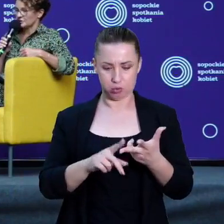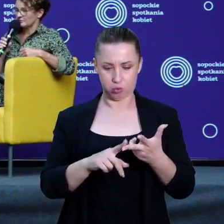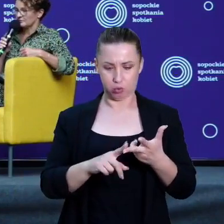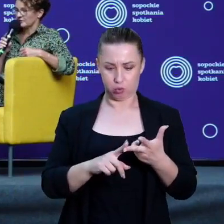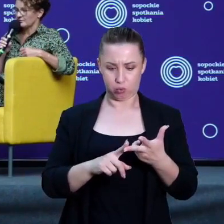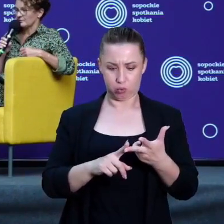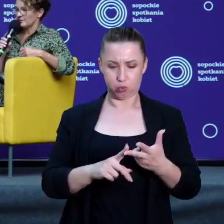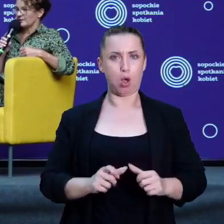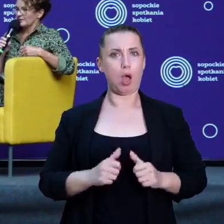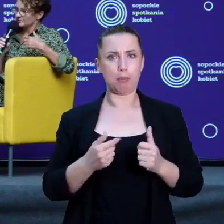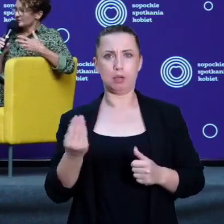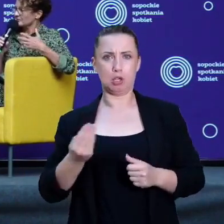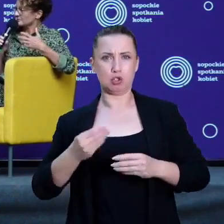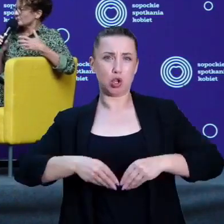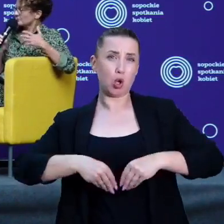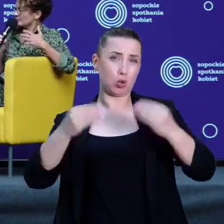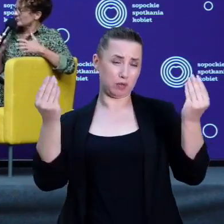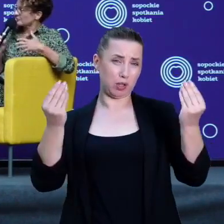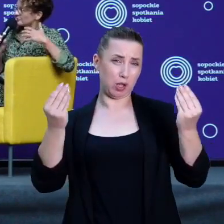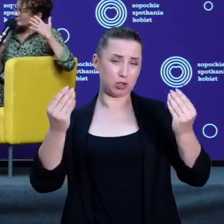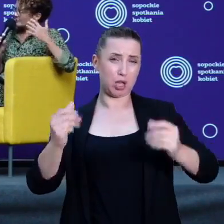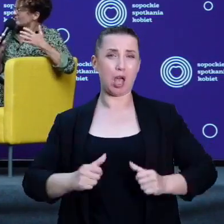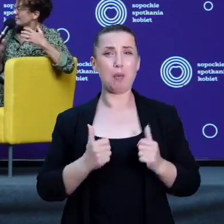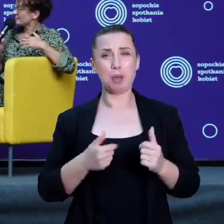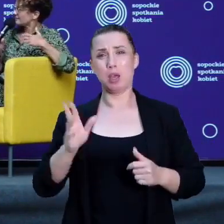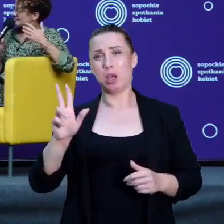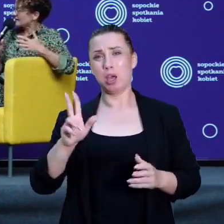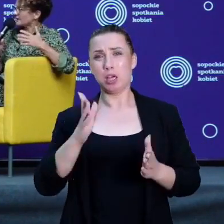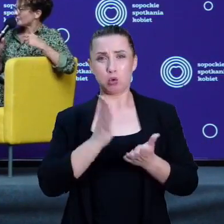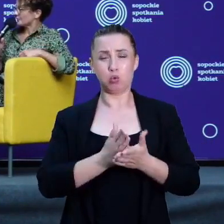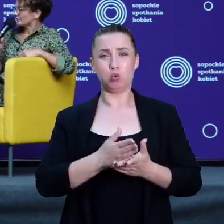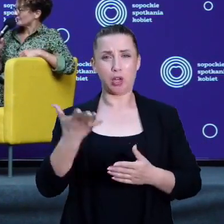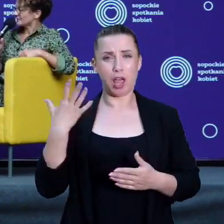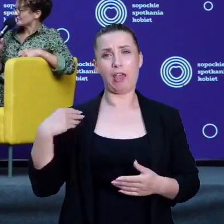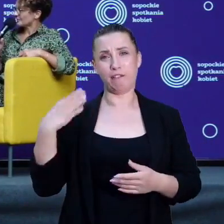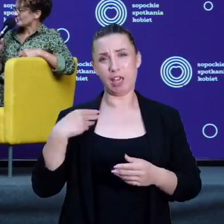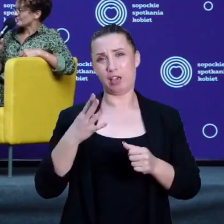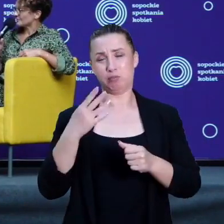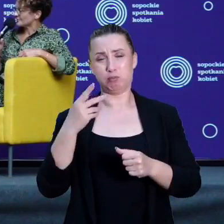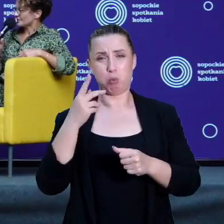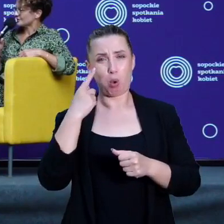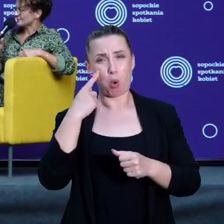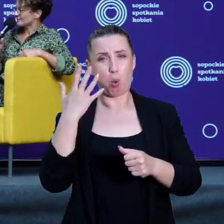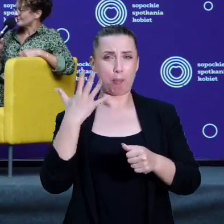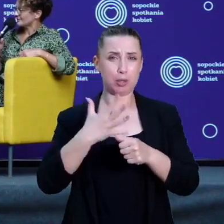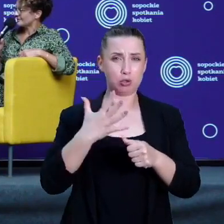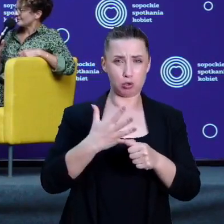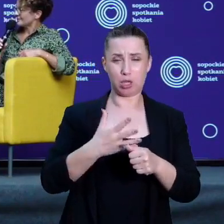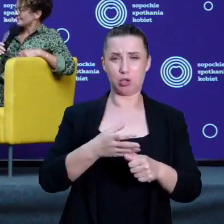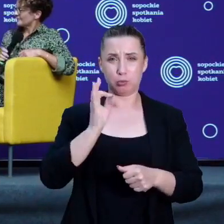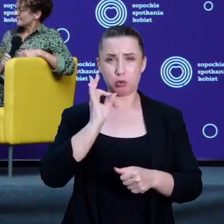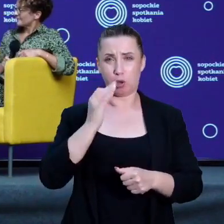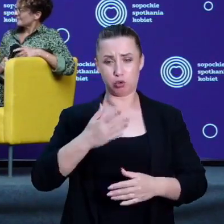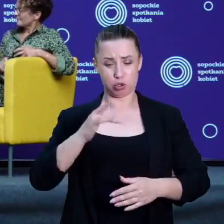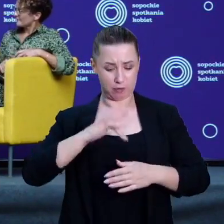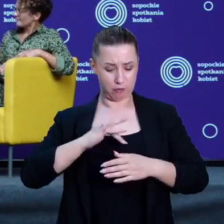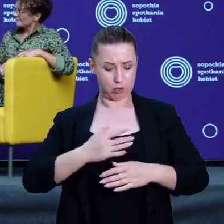tym dojrzałym wieku być taką osobą spełnioną, która chce dalej podążać swoją ścieżką.